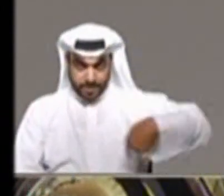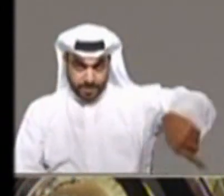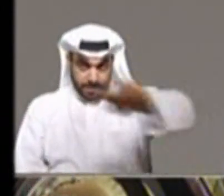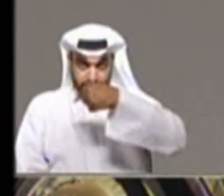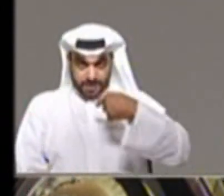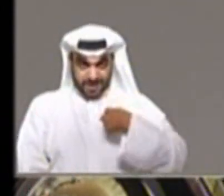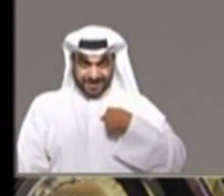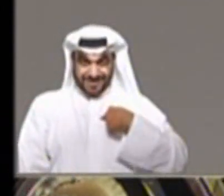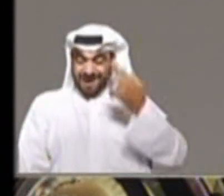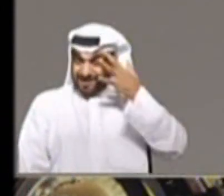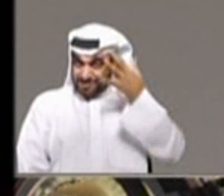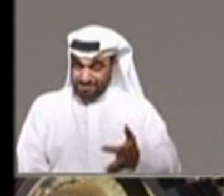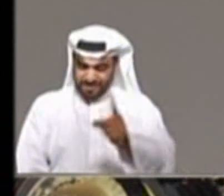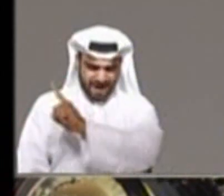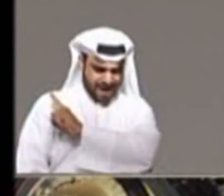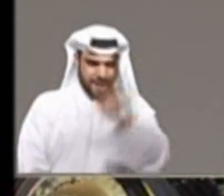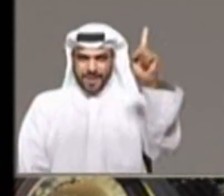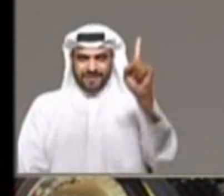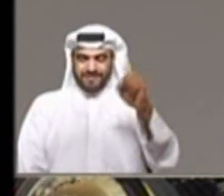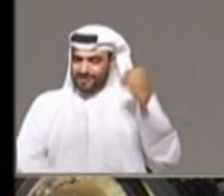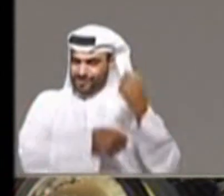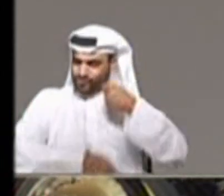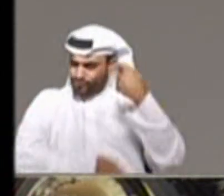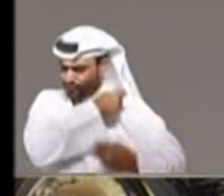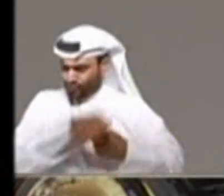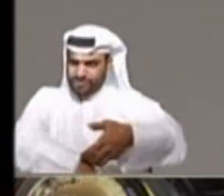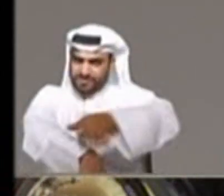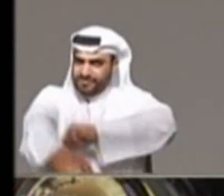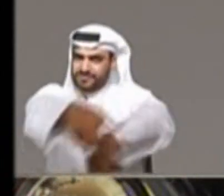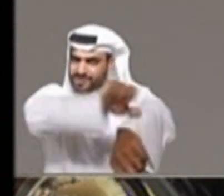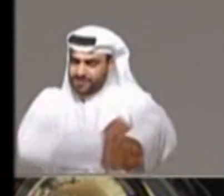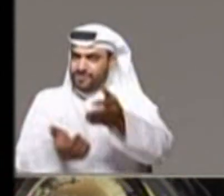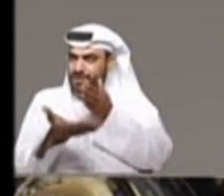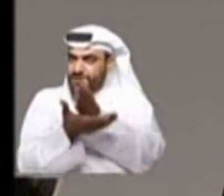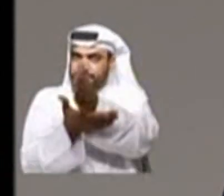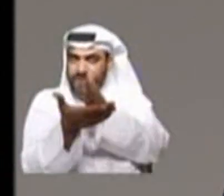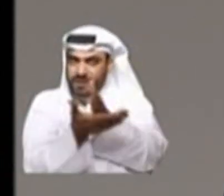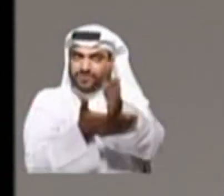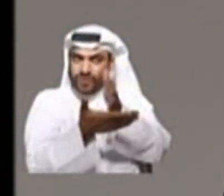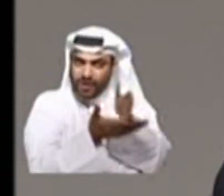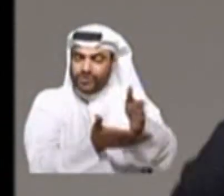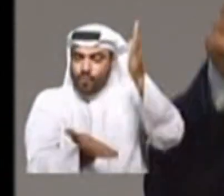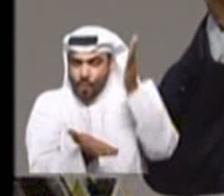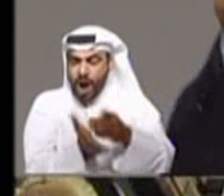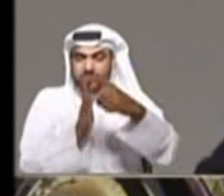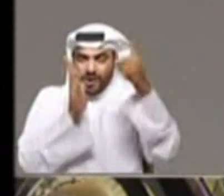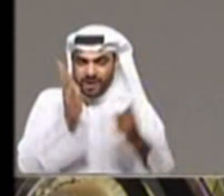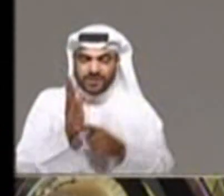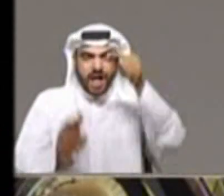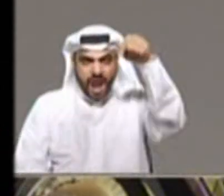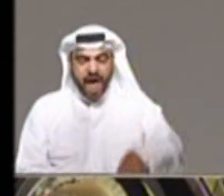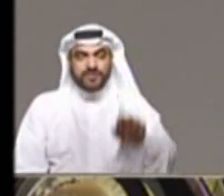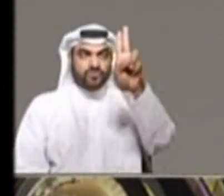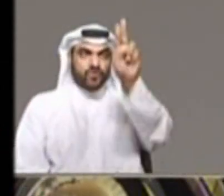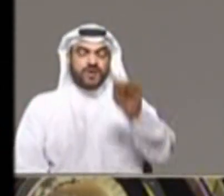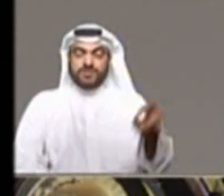لن نمل ولن نكل، وانطلاقاً من واجبنا القانوني والحقوقي والإنساني في ترديد ذات